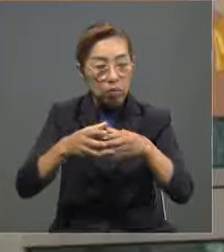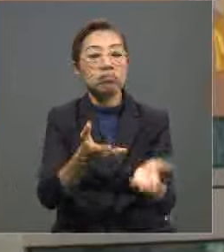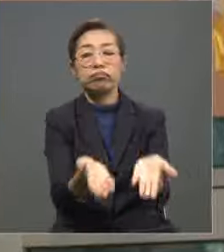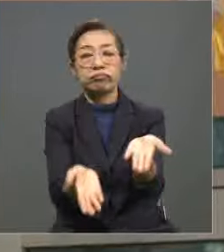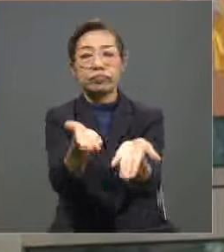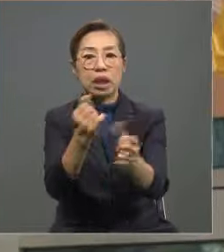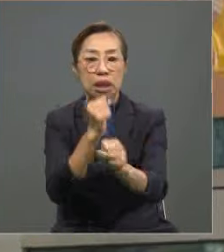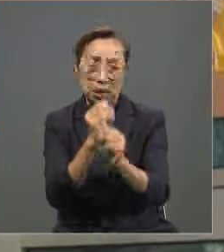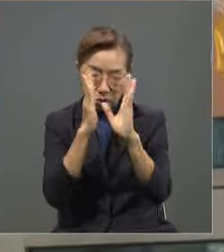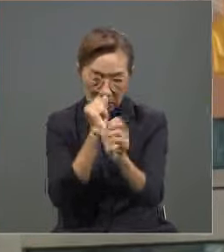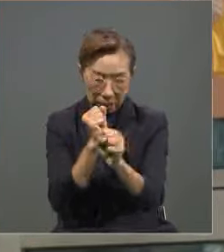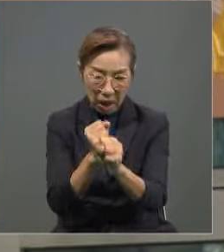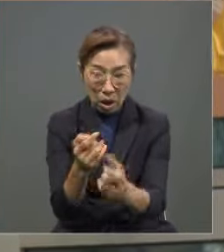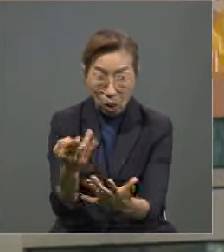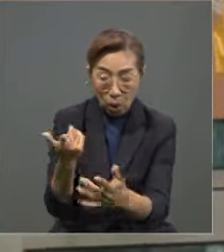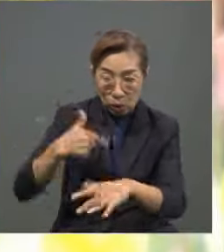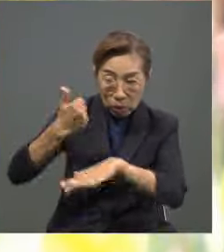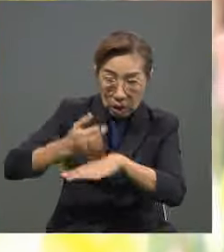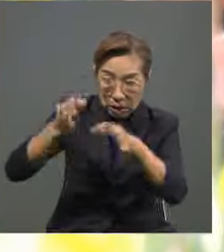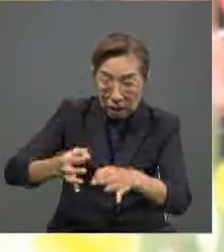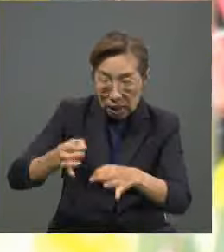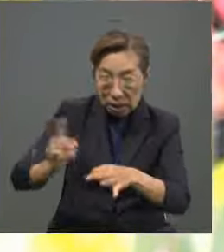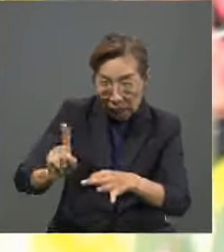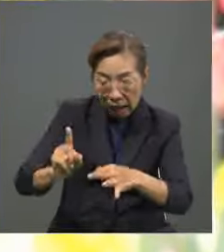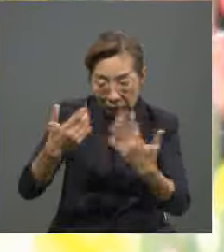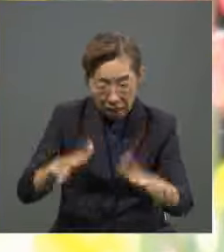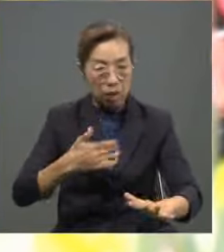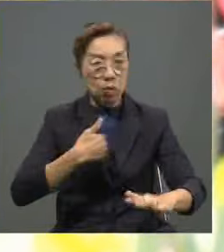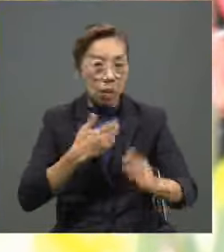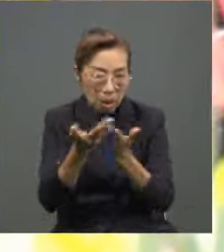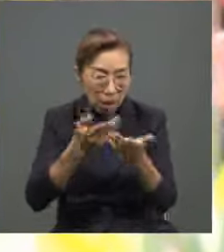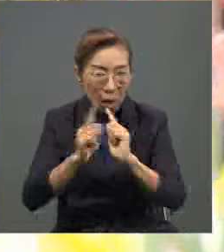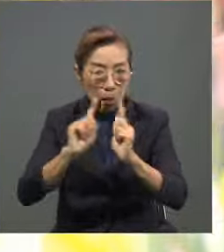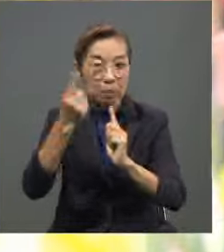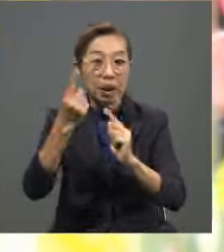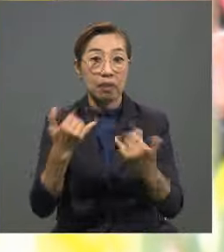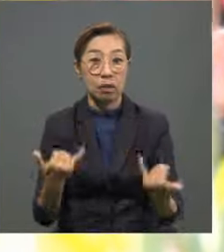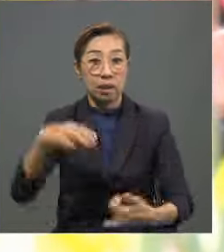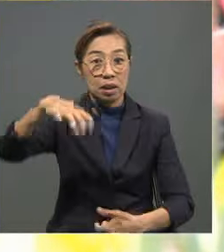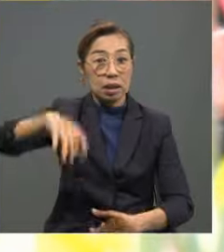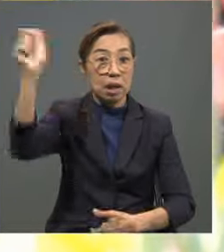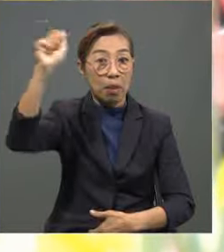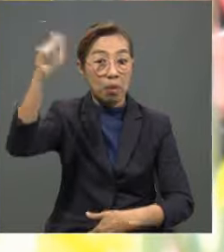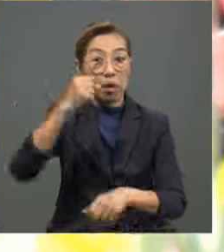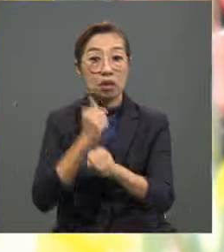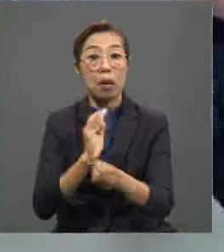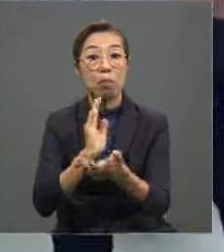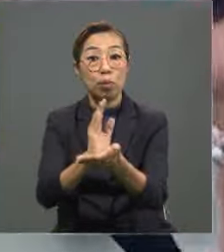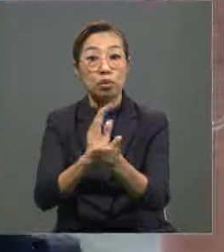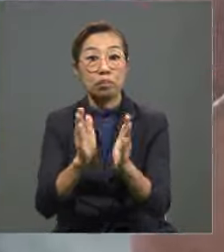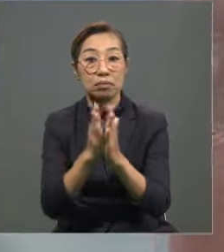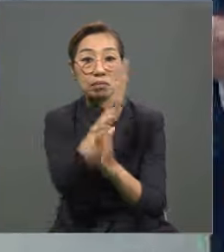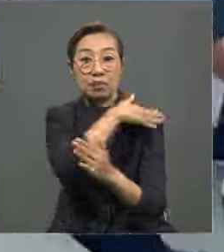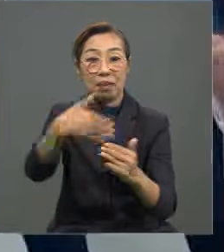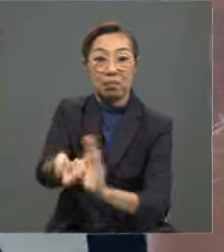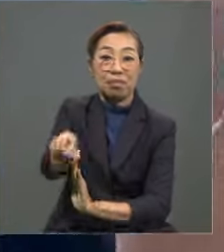เดียวรอให้เหตุการณ์เกิดเกิดขึ้นแล้วค่อยมาว่ากันทีนี้วันนี้มีงานที่สนามหลวงในการทำบุญตักบาตรเมื่อช่วงเช้าที่